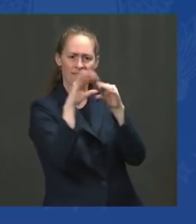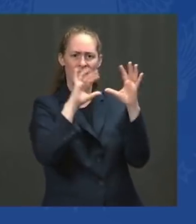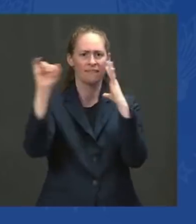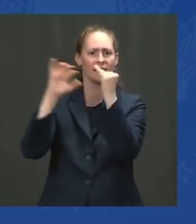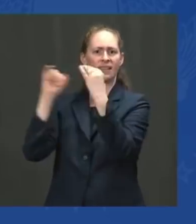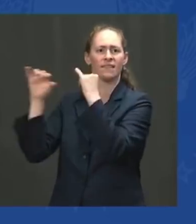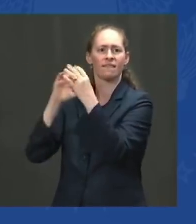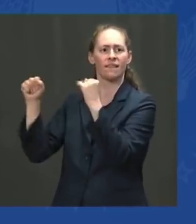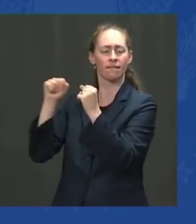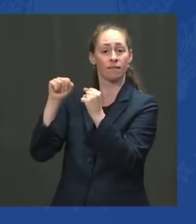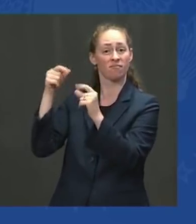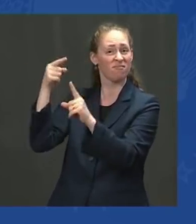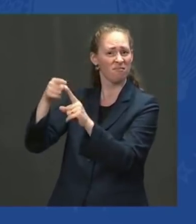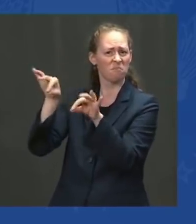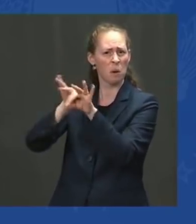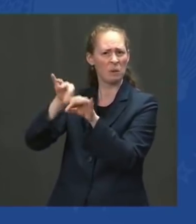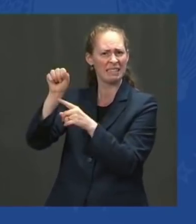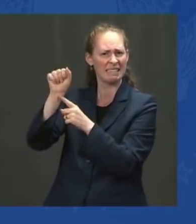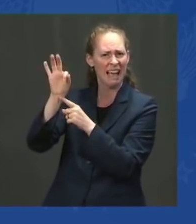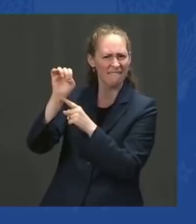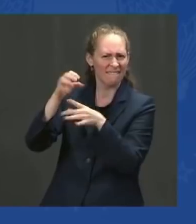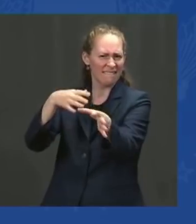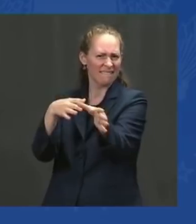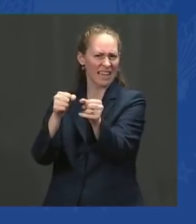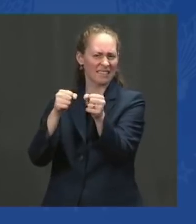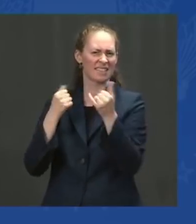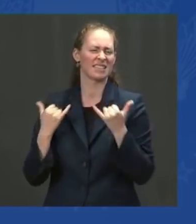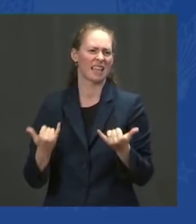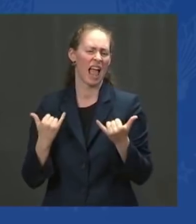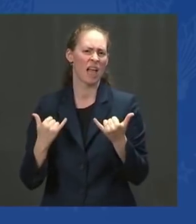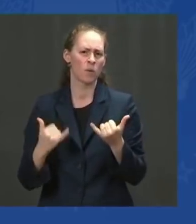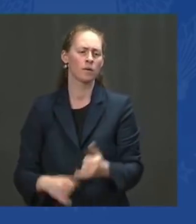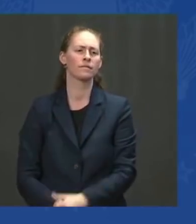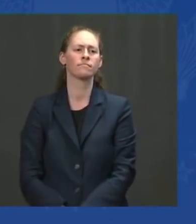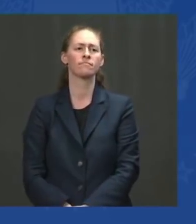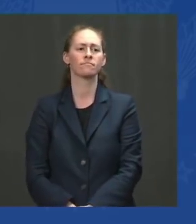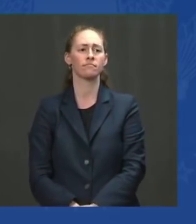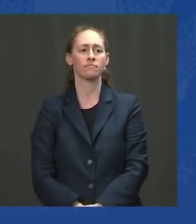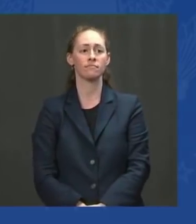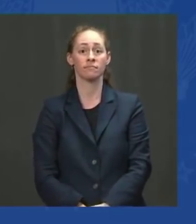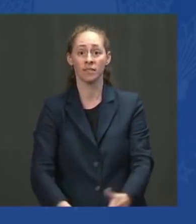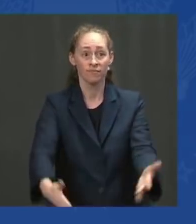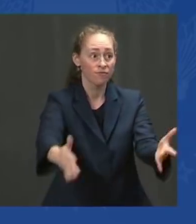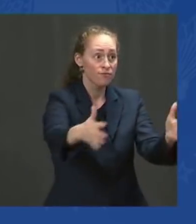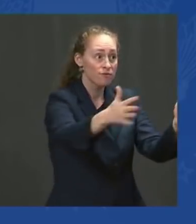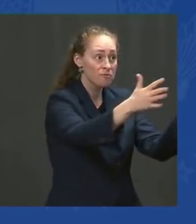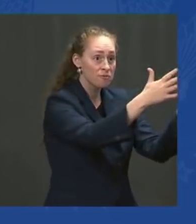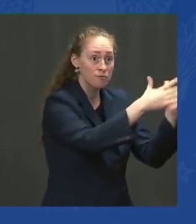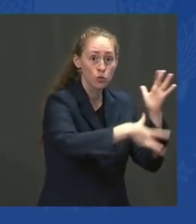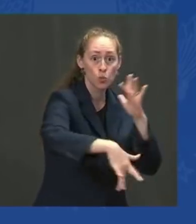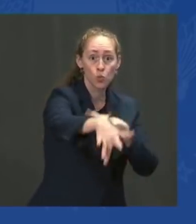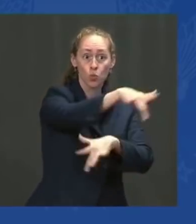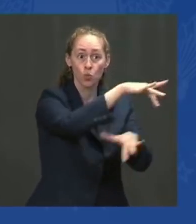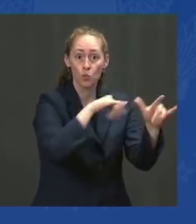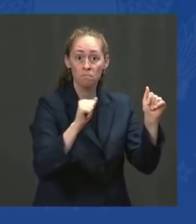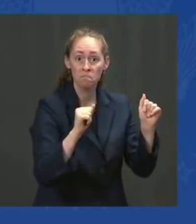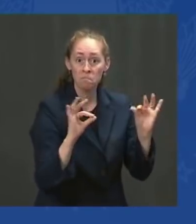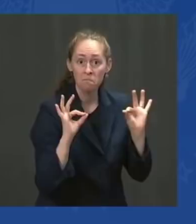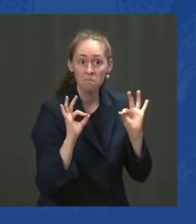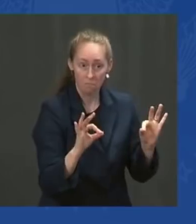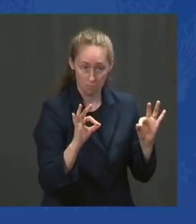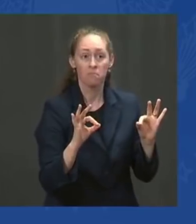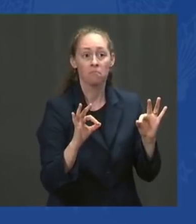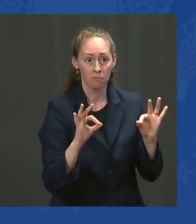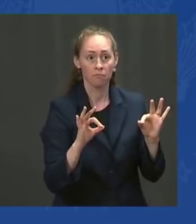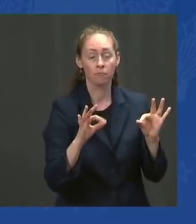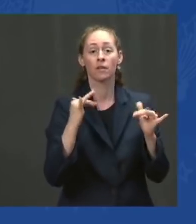个词，因为他不是一个严格意义上的现代国家啊，军人老百姓都没有一个啊现